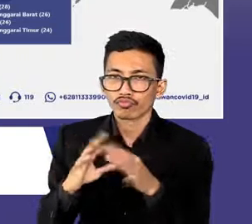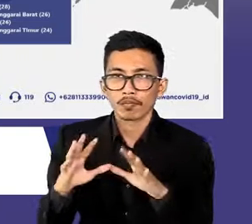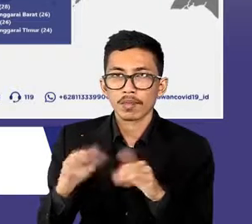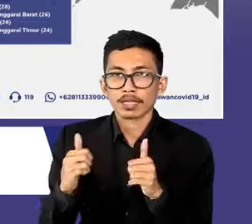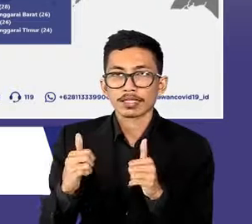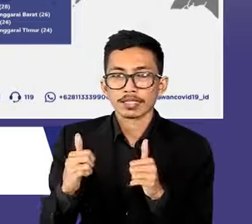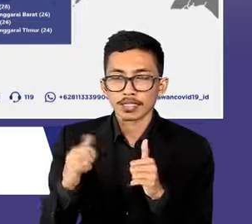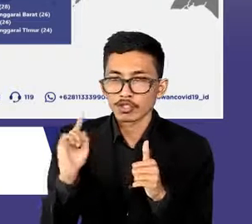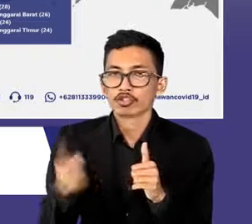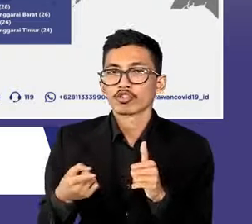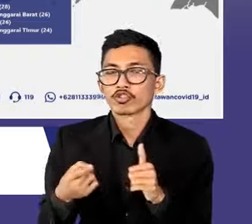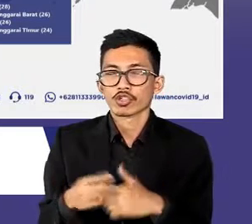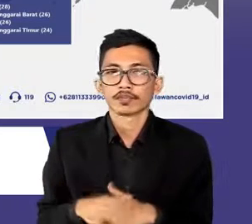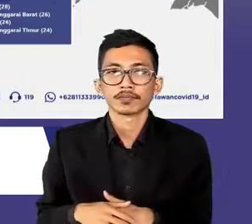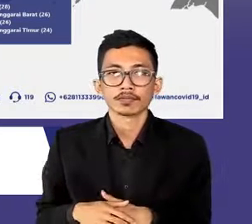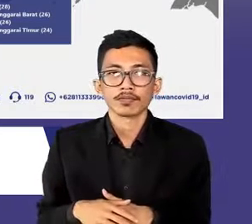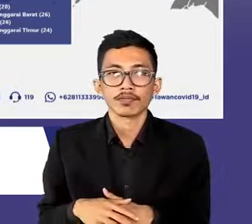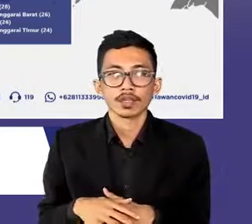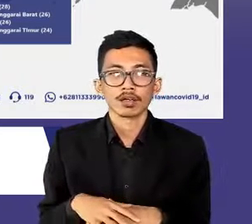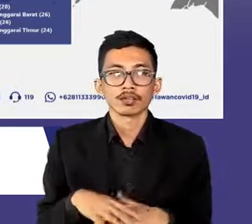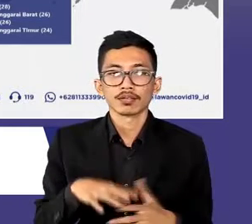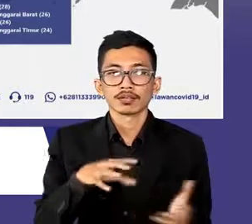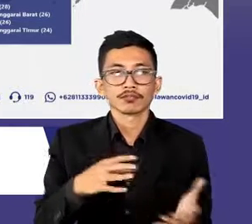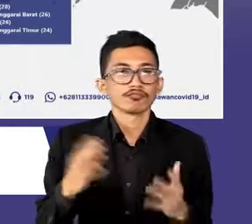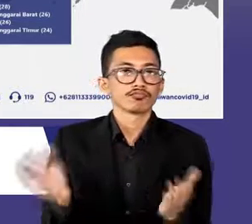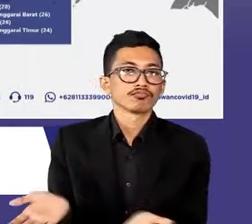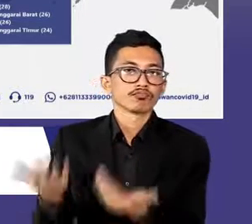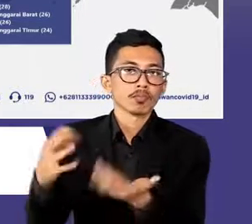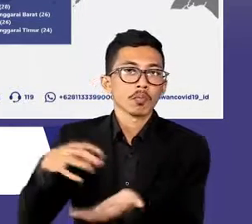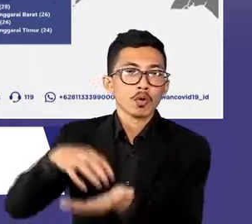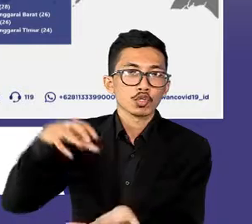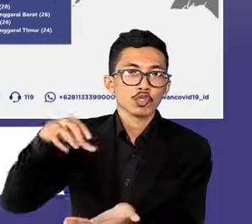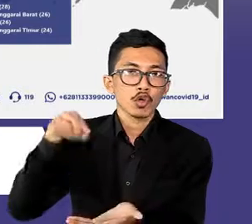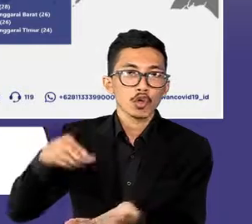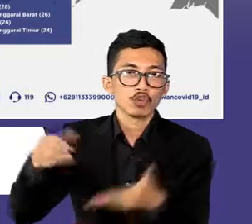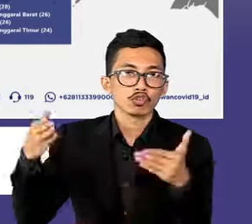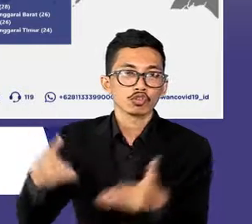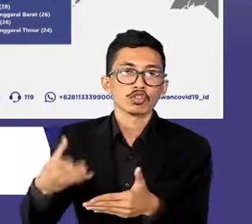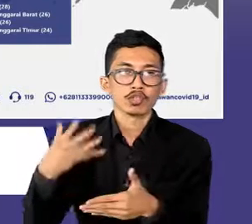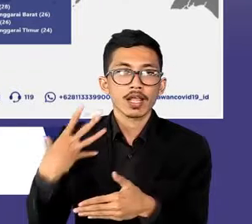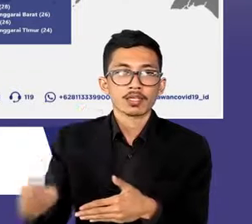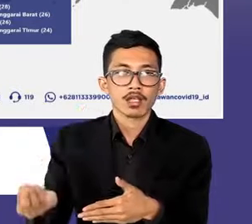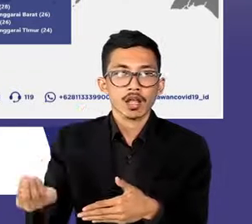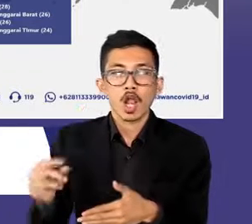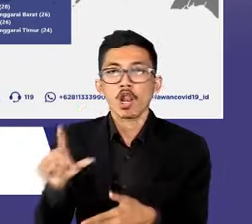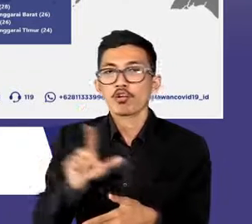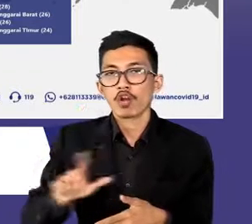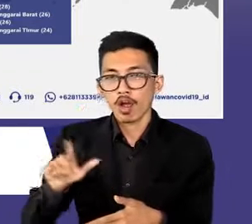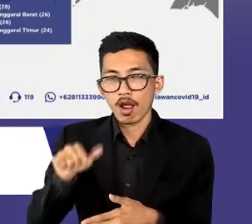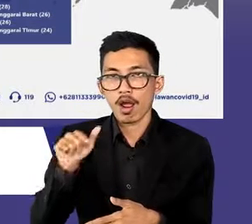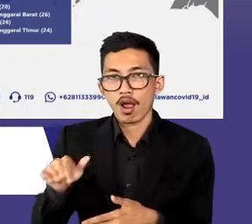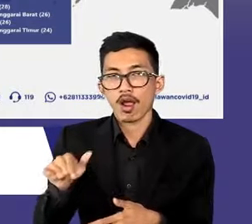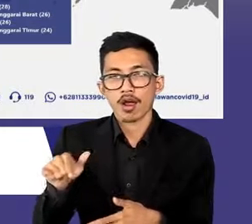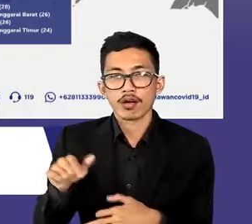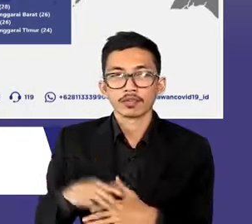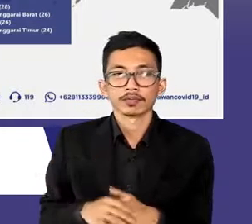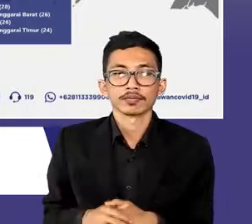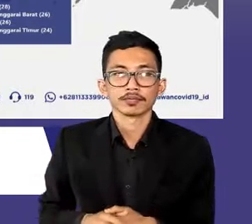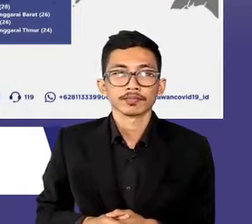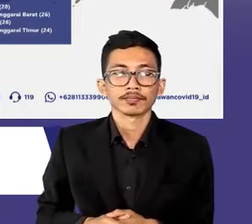inilah pentingnya terdapat posko di tingkat desa atau kelurahan sebagai penghubung berbagai unsur masyarakat di